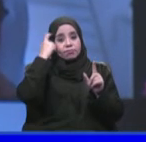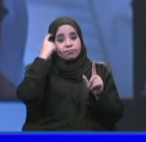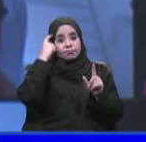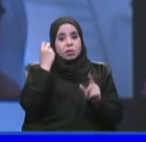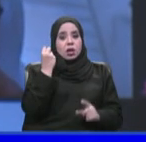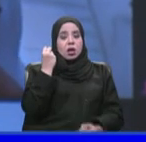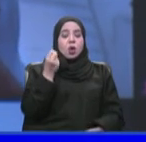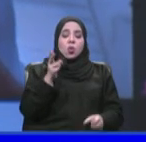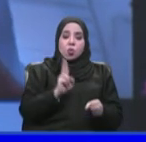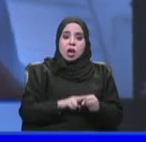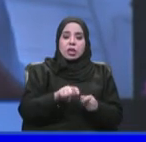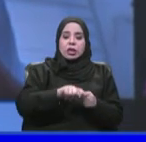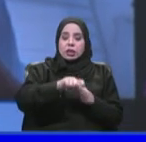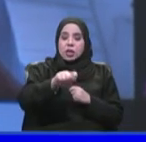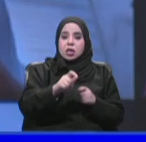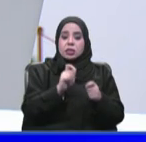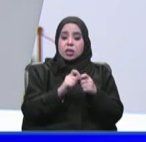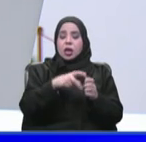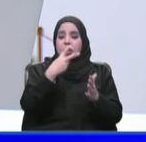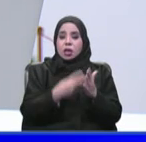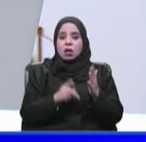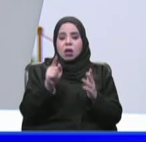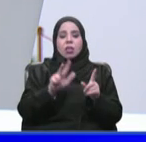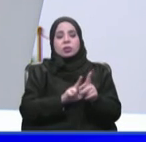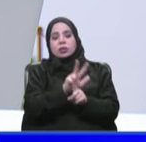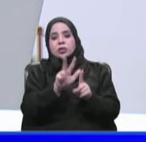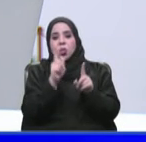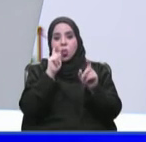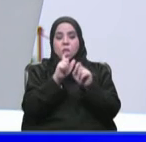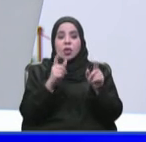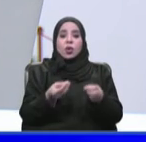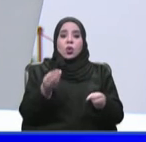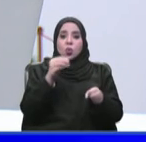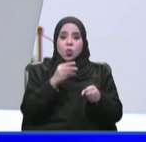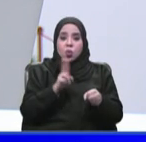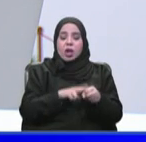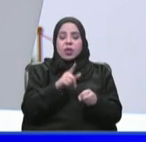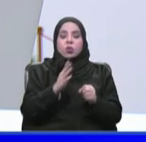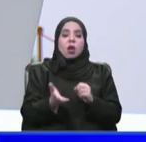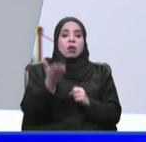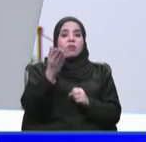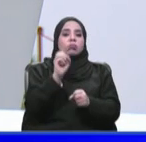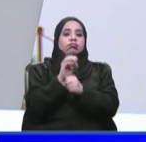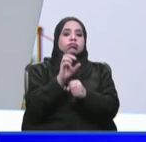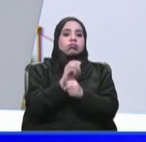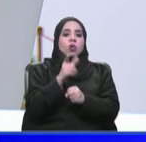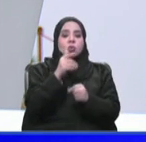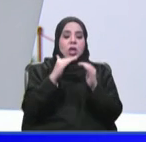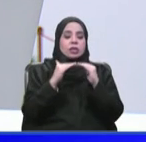والتأثير على السياسات وصناعة القرارات وترسيخ القيم ورفع الوعي بضرورات استقرار